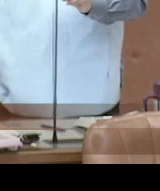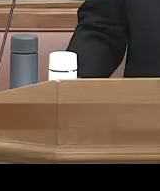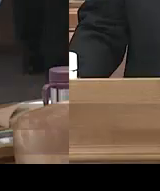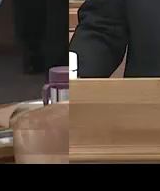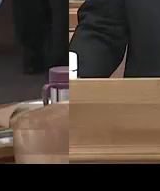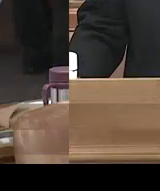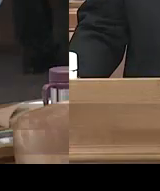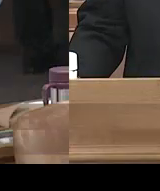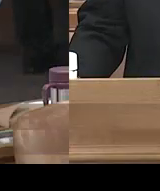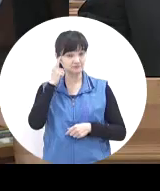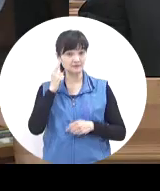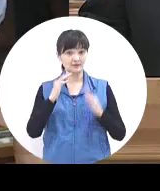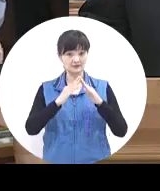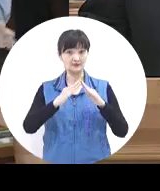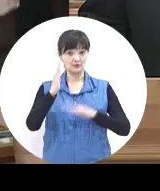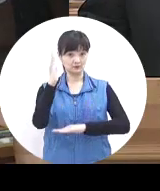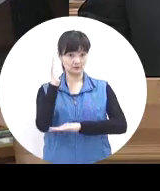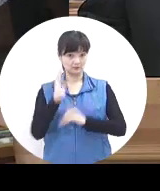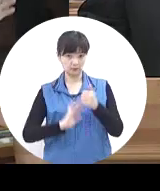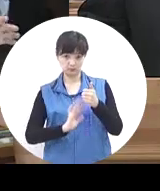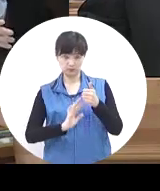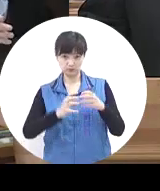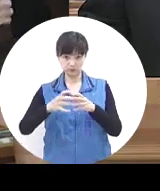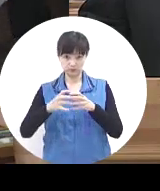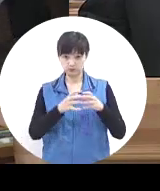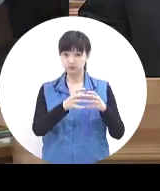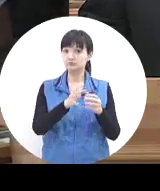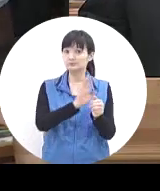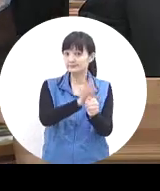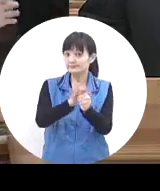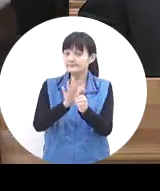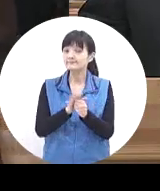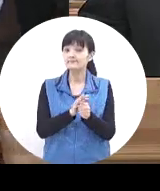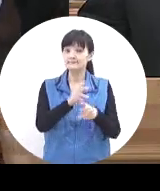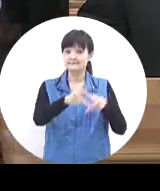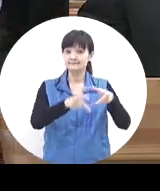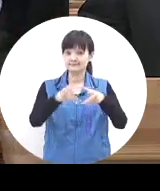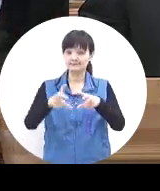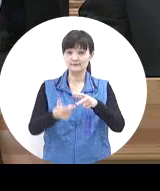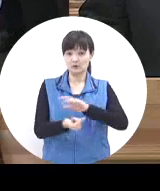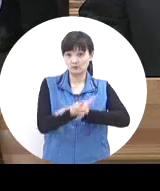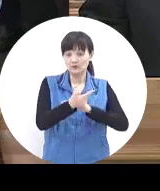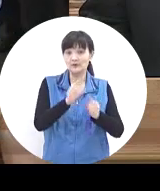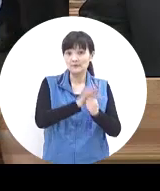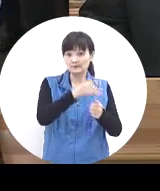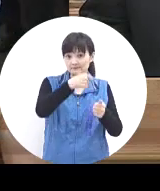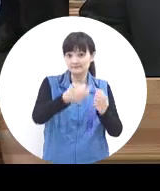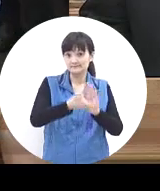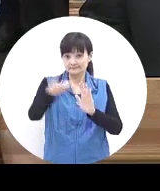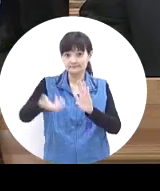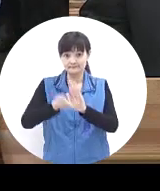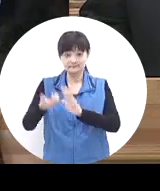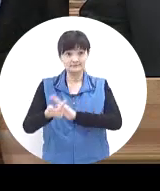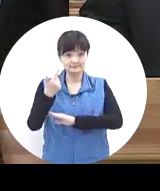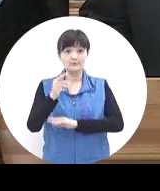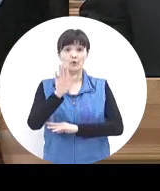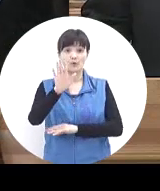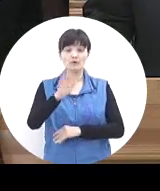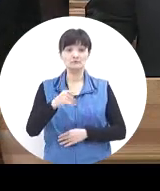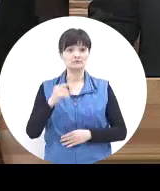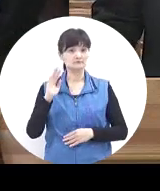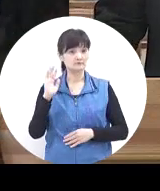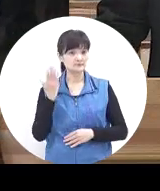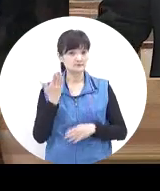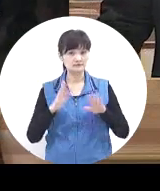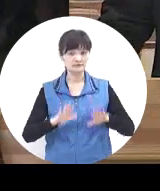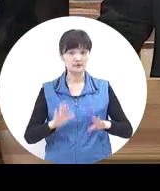也非常陆续的规划啊，辅导我们这些工厂迅速的迁移。那目前另一个问题，我们